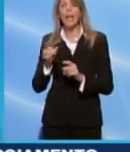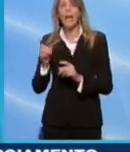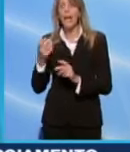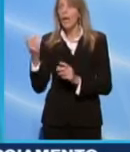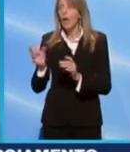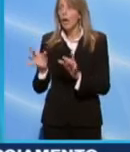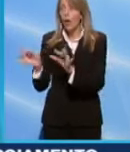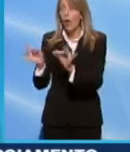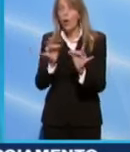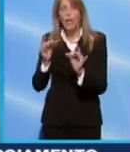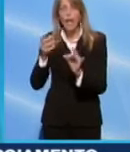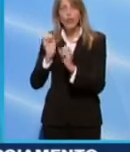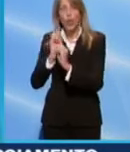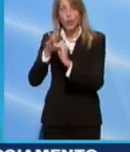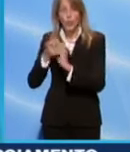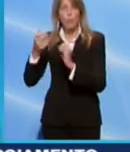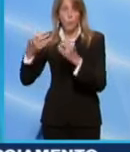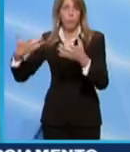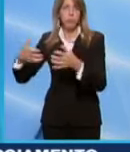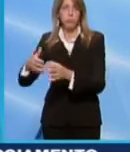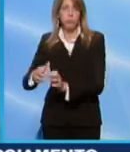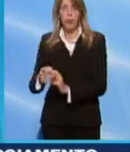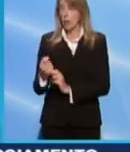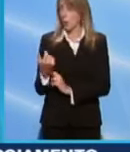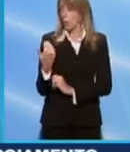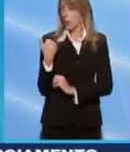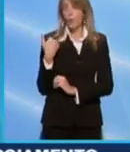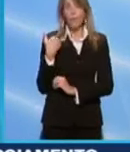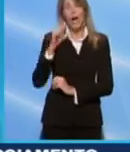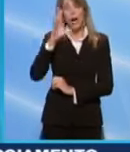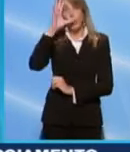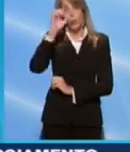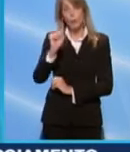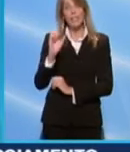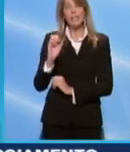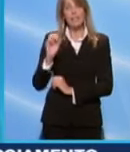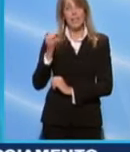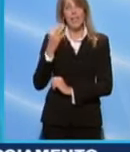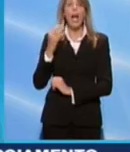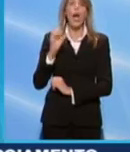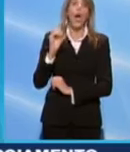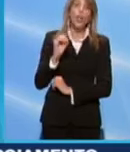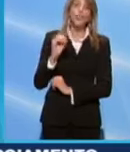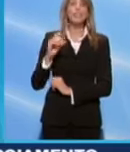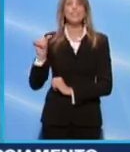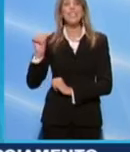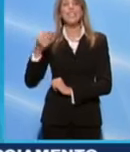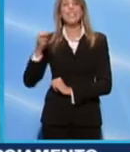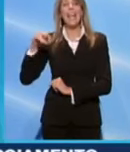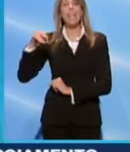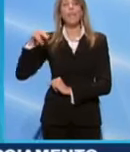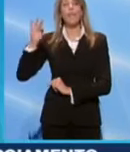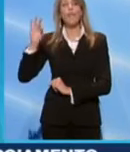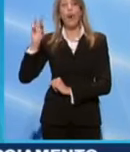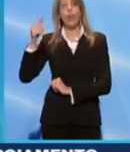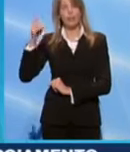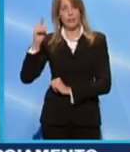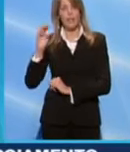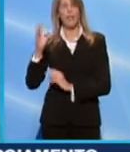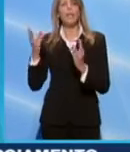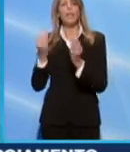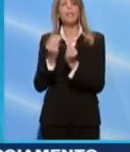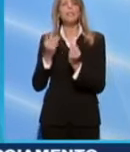coronavirus. In un più recente contributo scientifico, le università di Oxford e Stanford hanno individuato nel